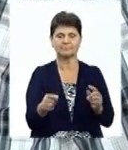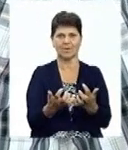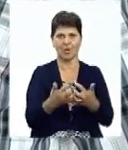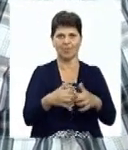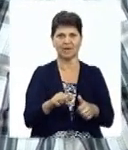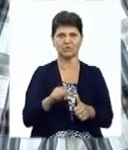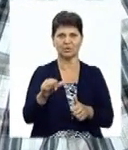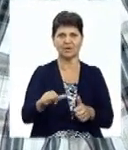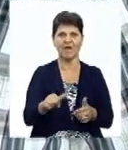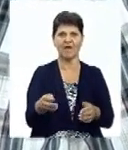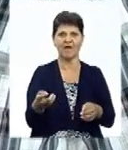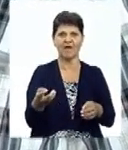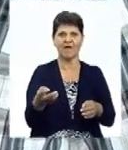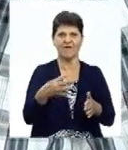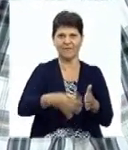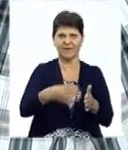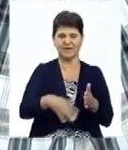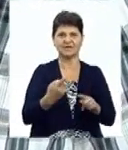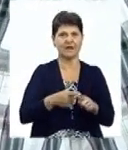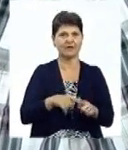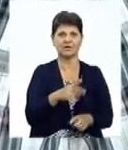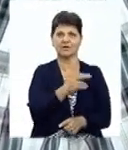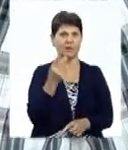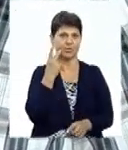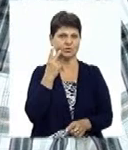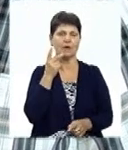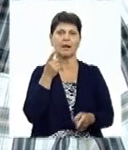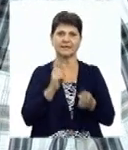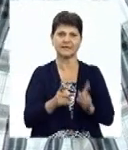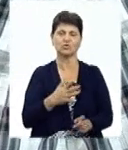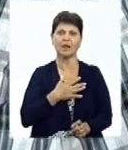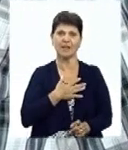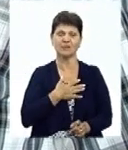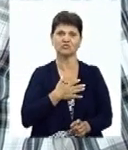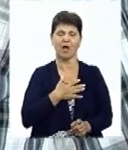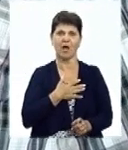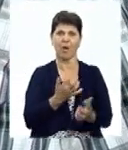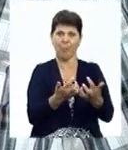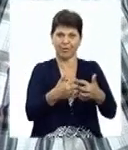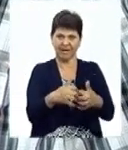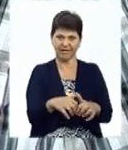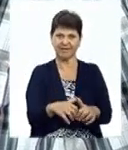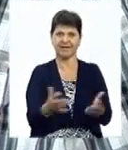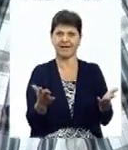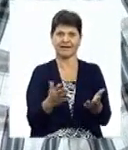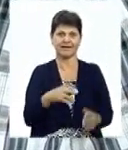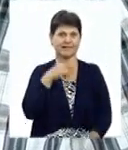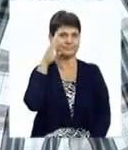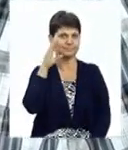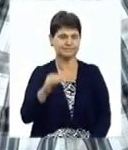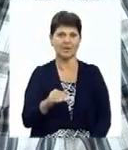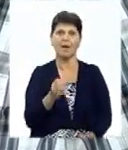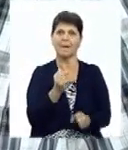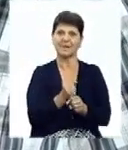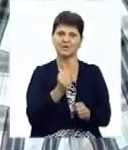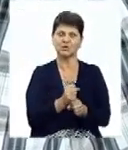обладнання, зокрема фрезерних, ну, вона, я можу сказати, вони безцінні, тому що дійсно на фоні нашого обладнання, яке, незважаючи на свій вік,